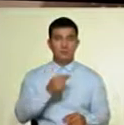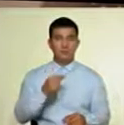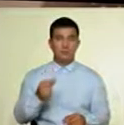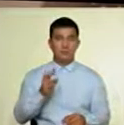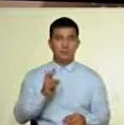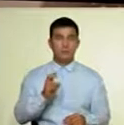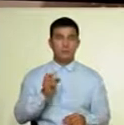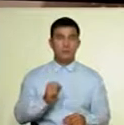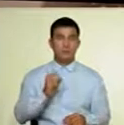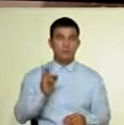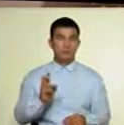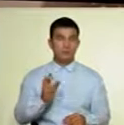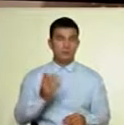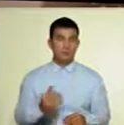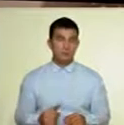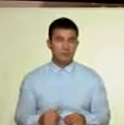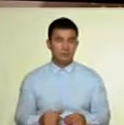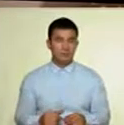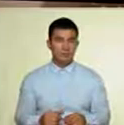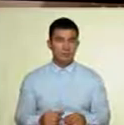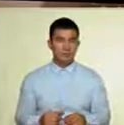minus bab.